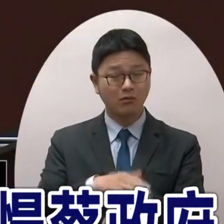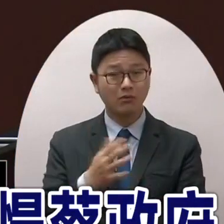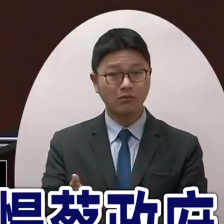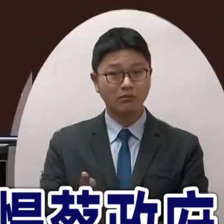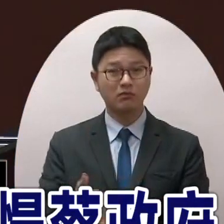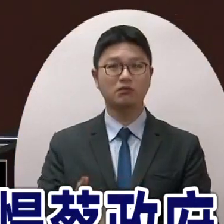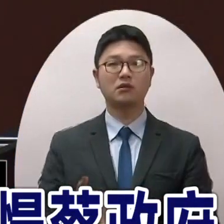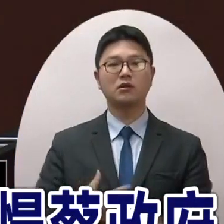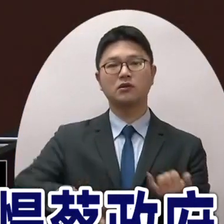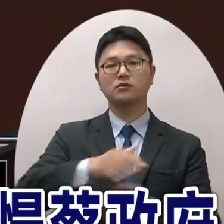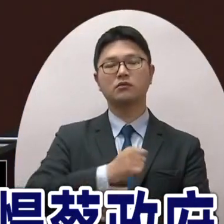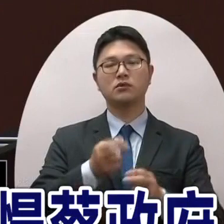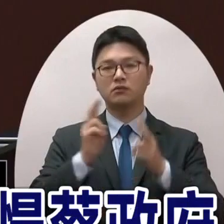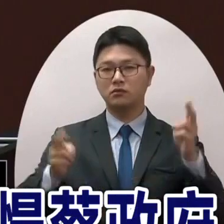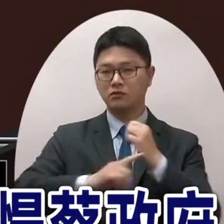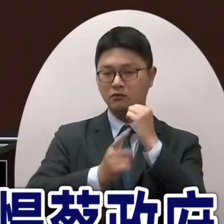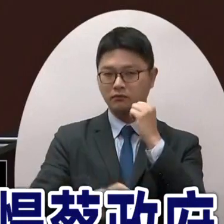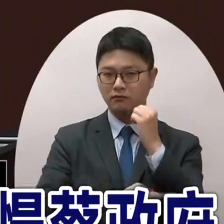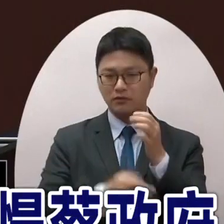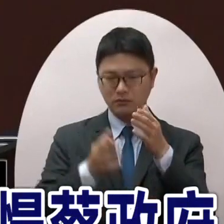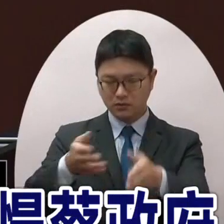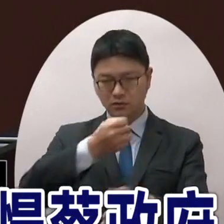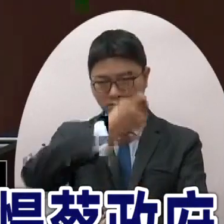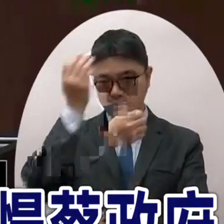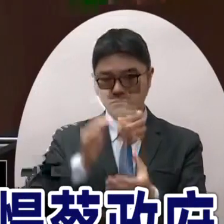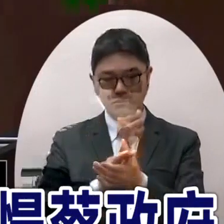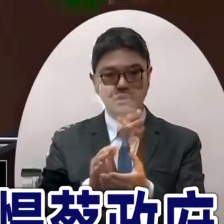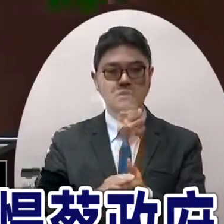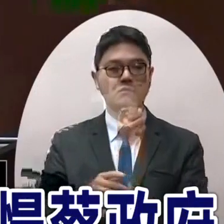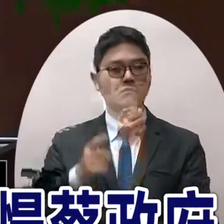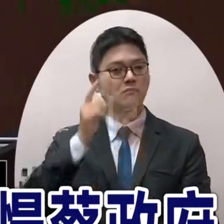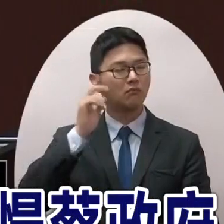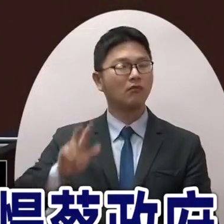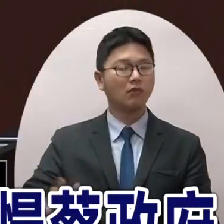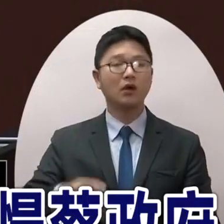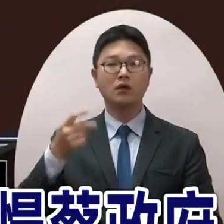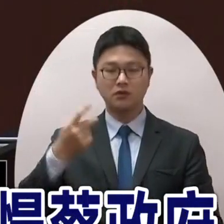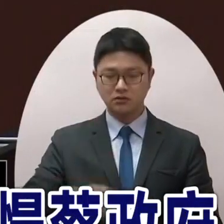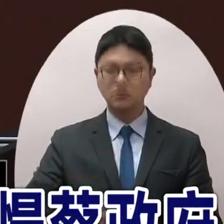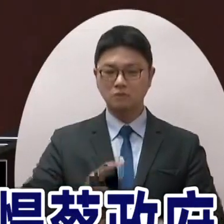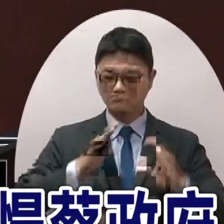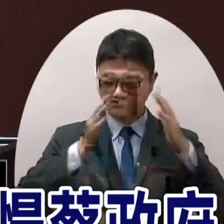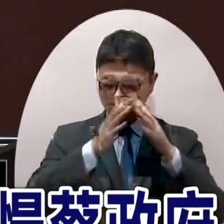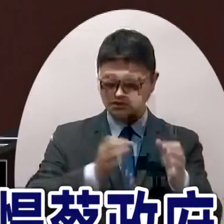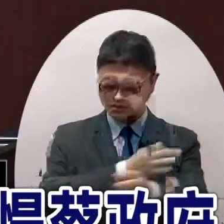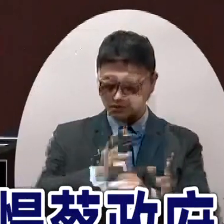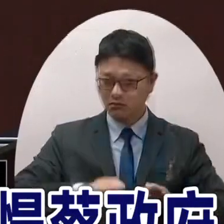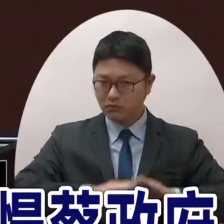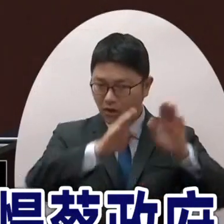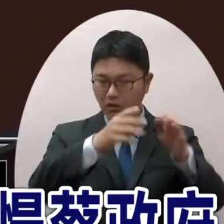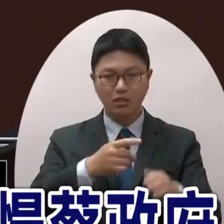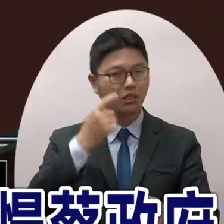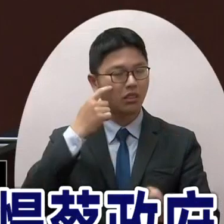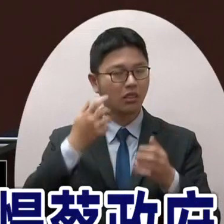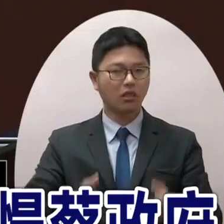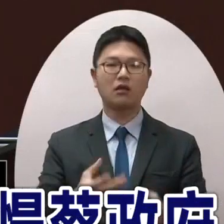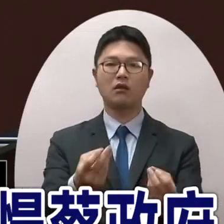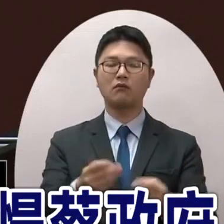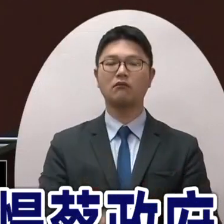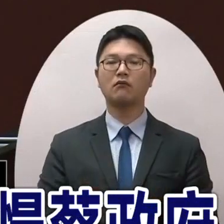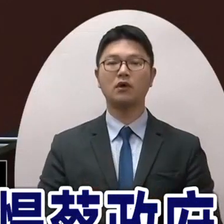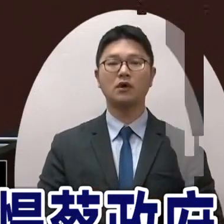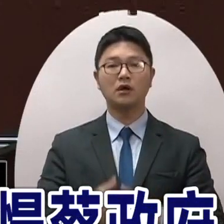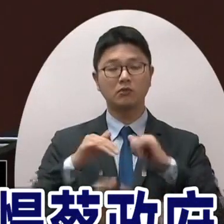我们年轻朋友的权益之外呢，更不在乎的就是国家的经济发展。民党官员不知